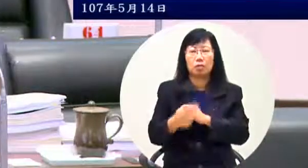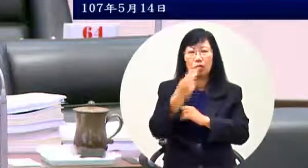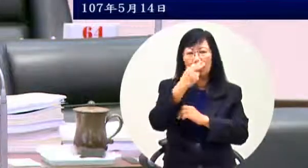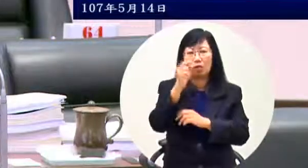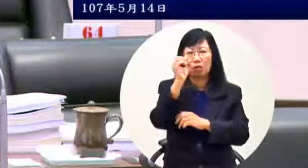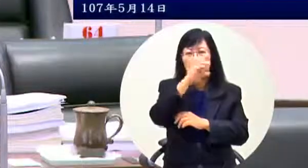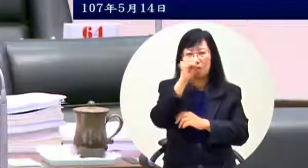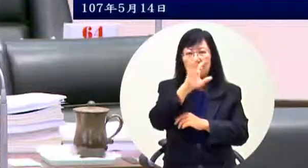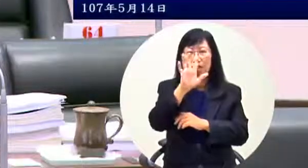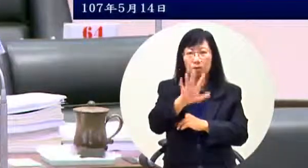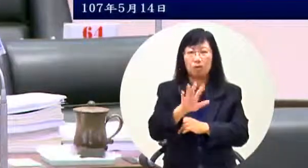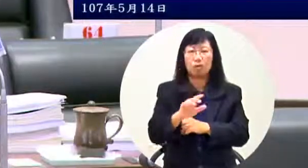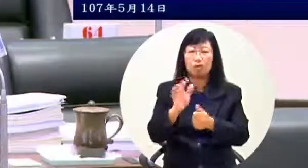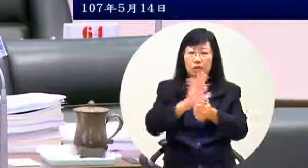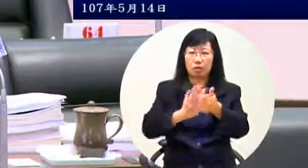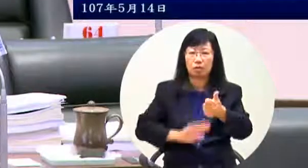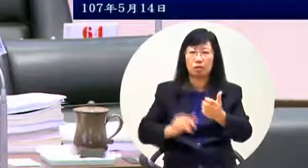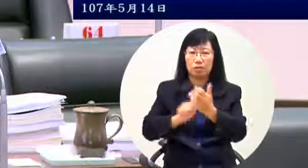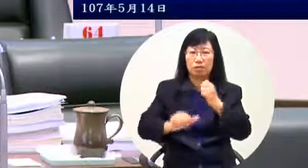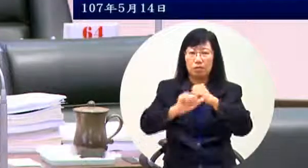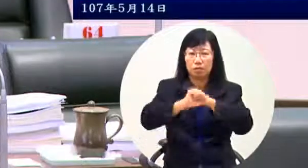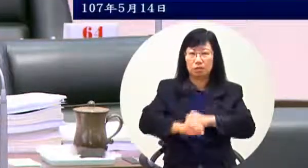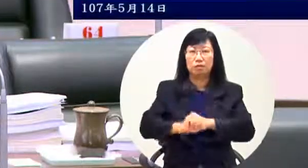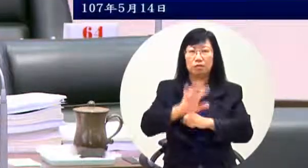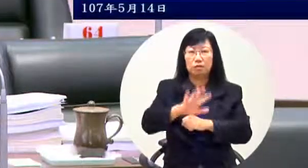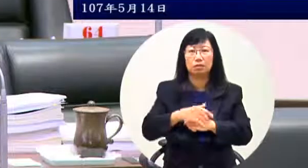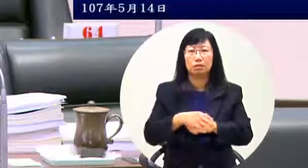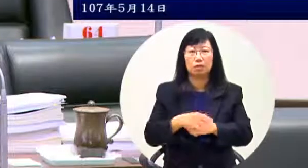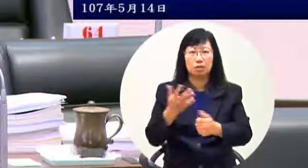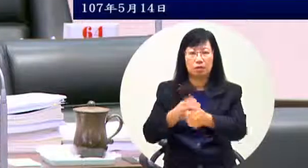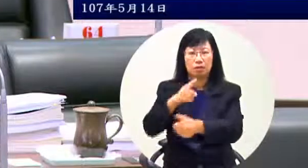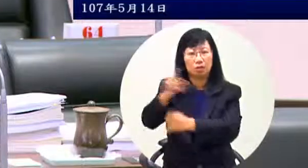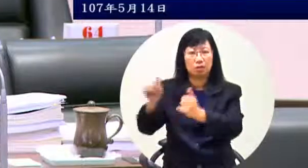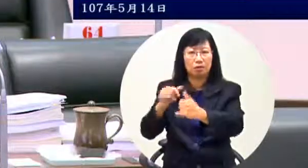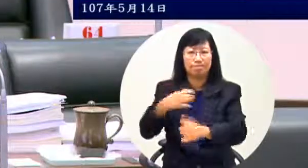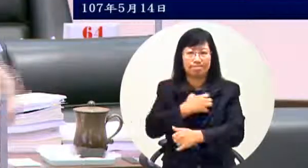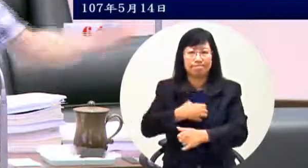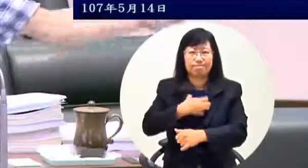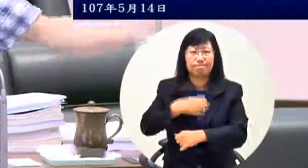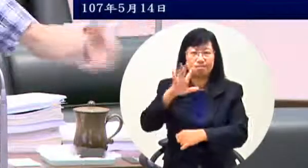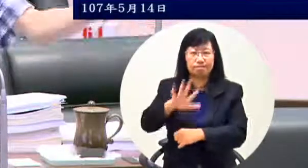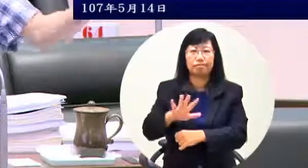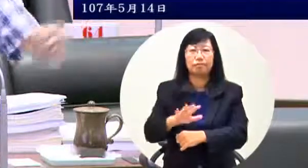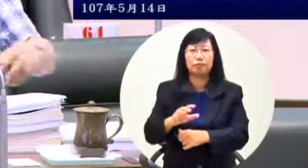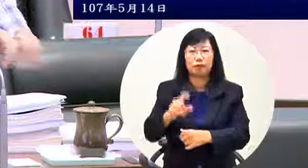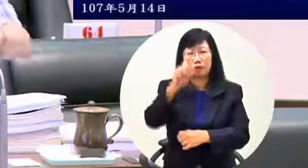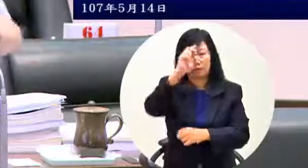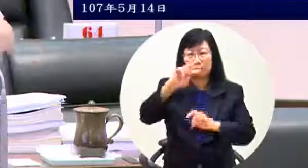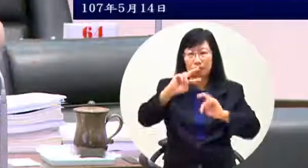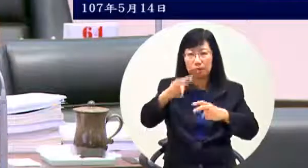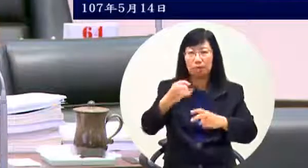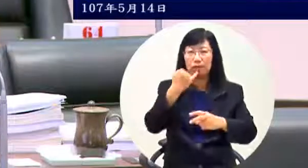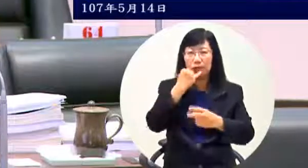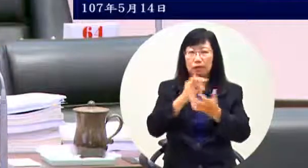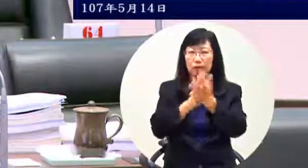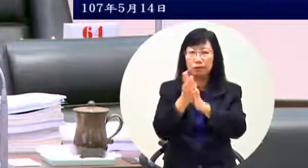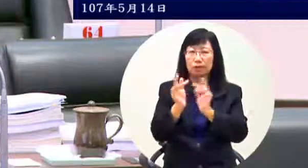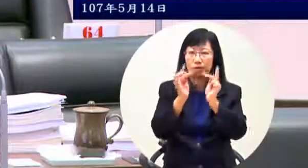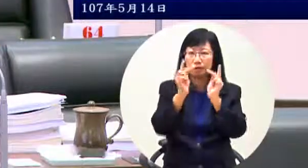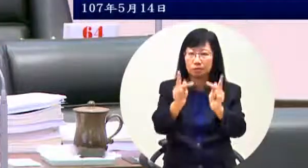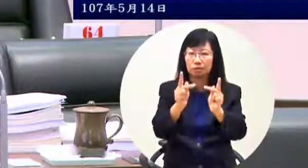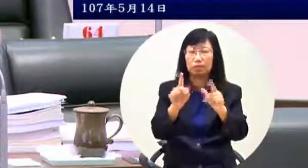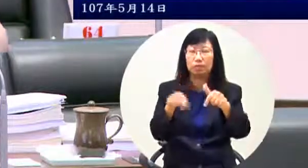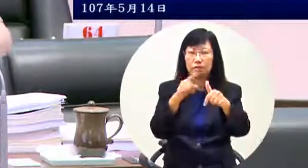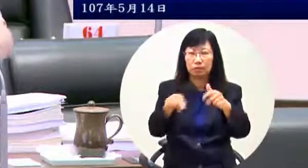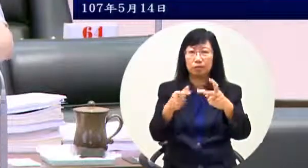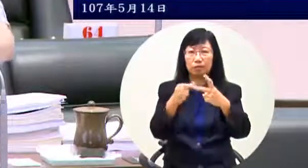的，大家都很不爽，所以希望铁路能够捷运化、地下化，好不容易拍掉加十个平交道